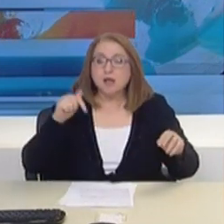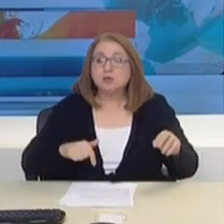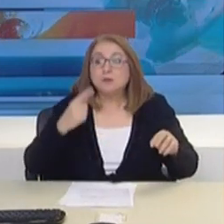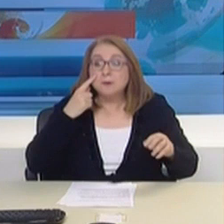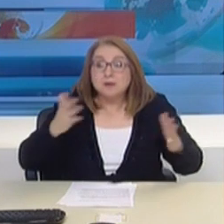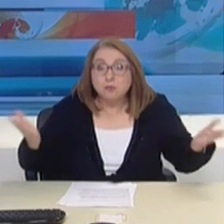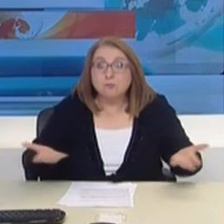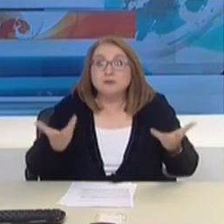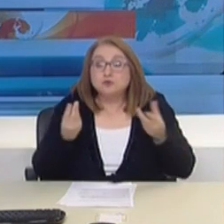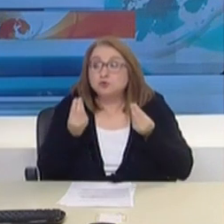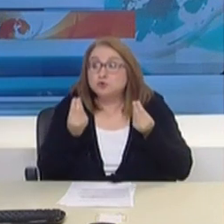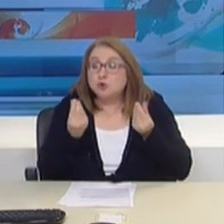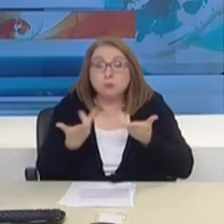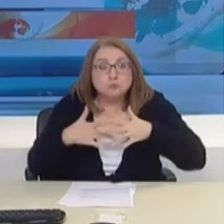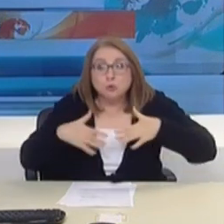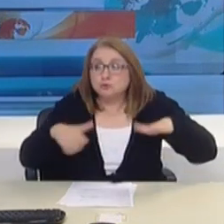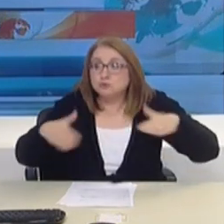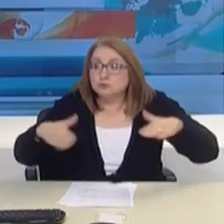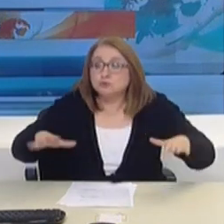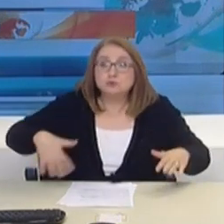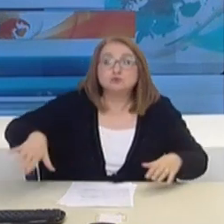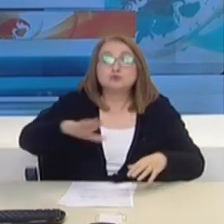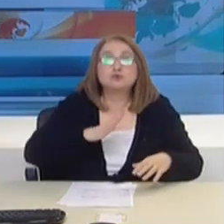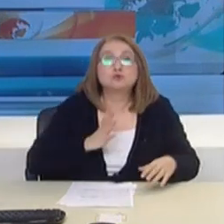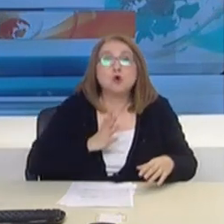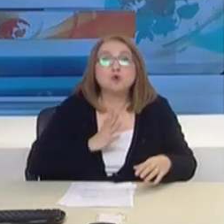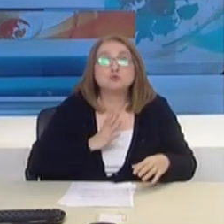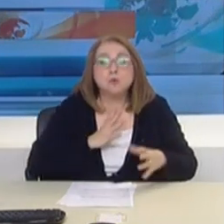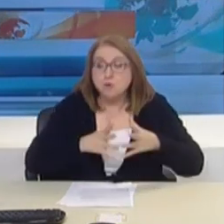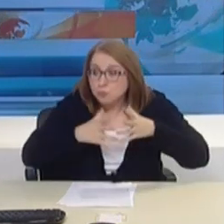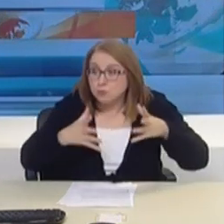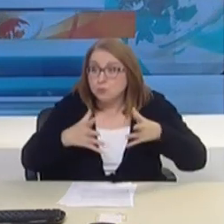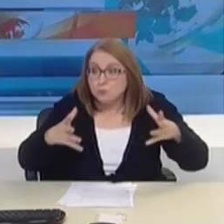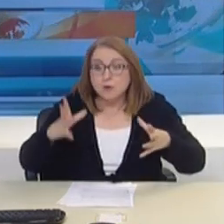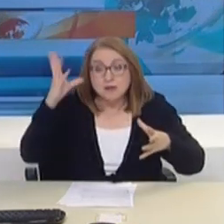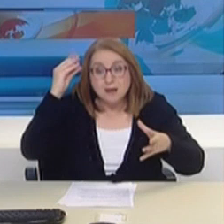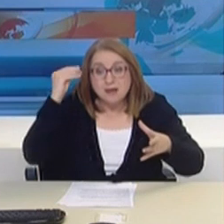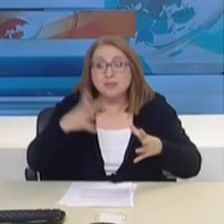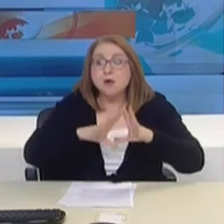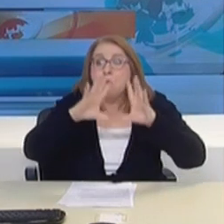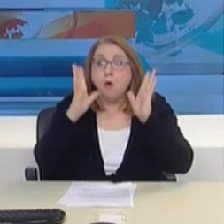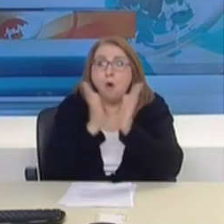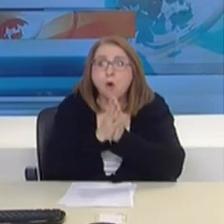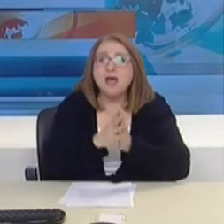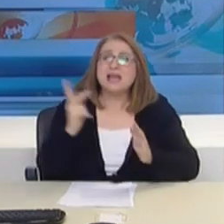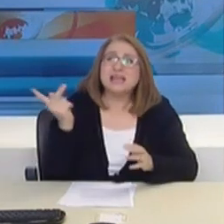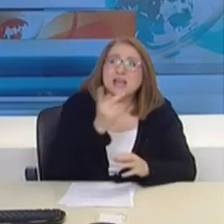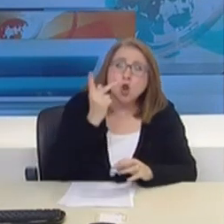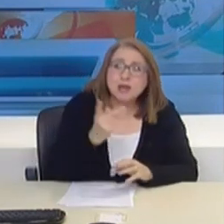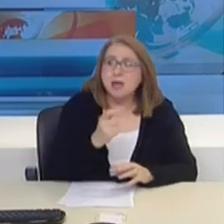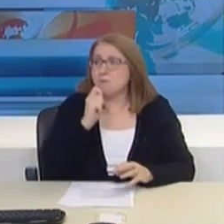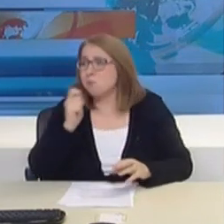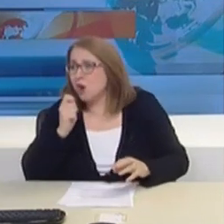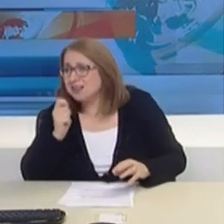κινητοποίηση. Και αυτός ο χρόνος πρέπει να επενδυθεί σε κοινωνικούς, οικονομικούς και πολιτικούς τρόπους να ανταπεξέλθουμε σε αυτή την